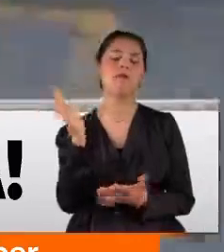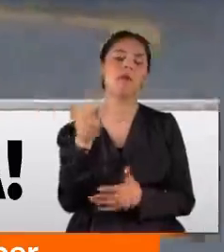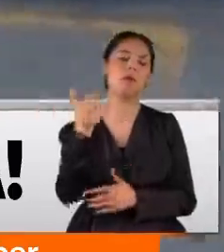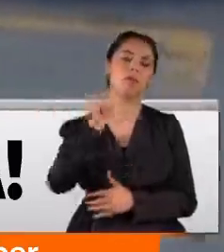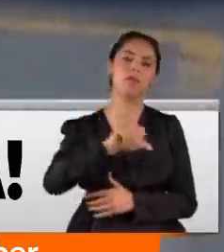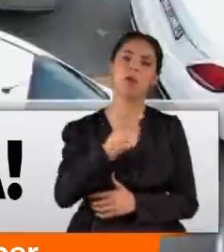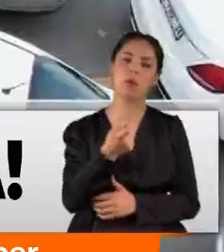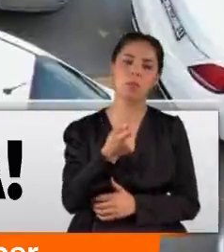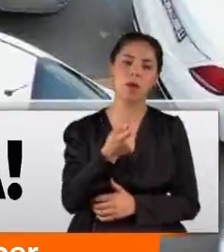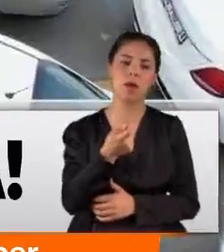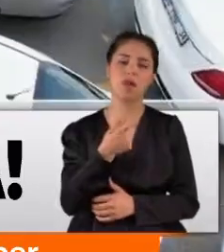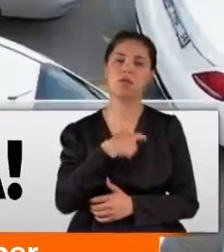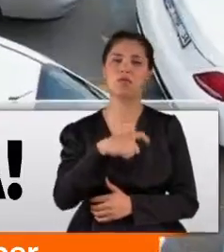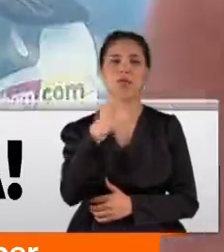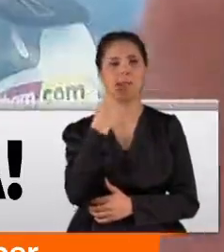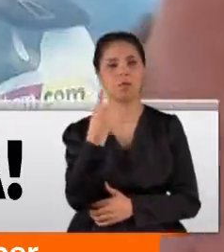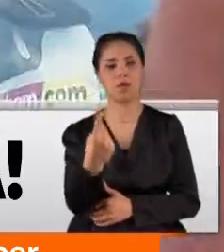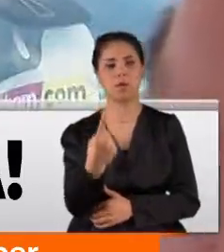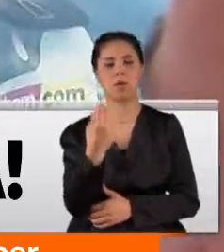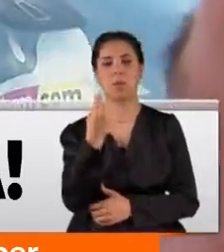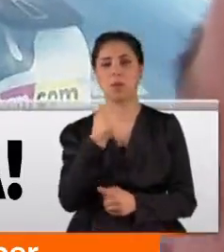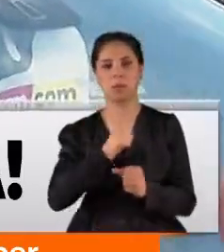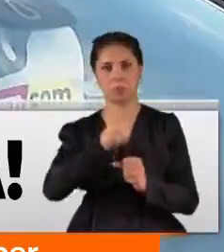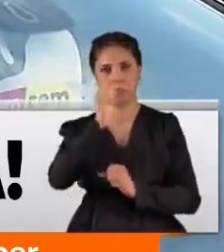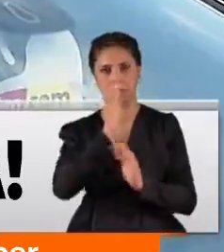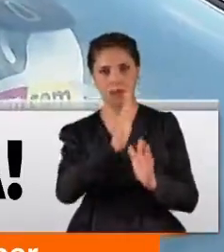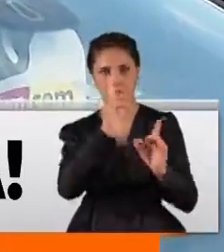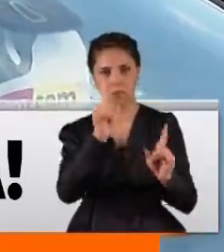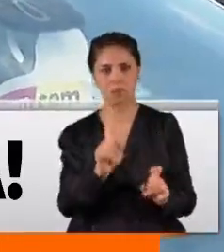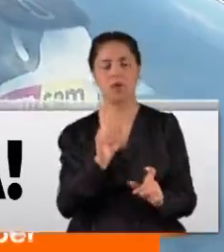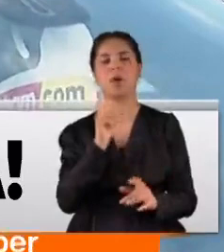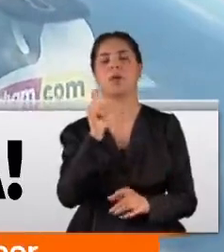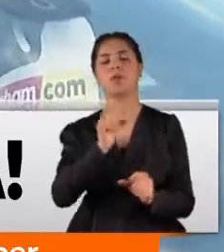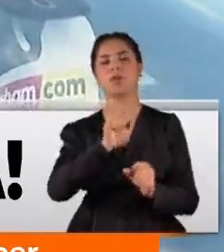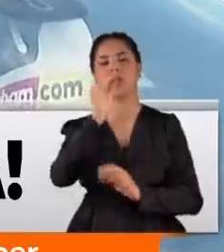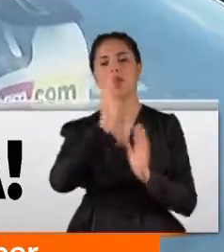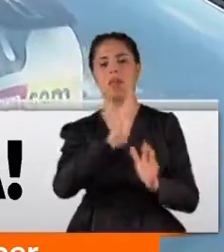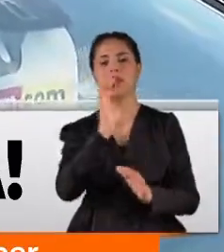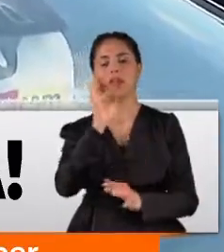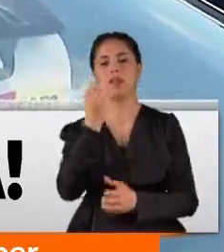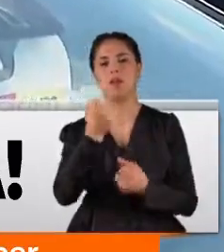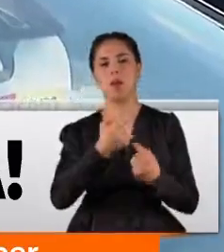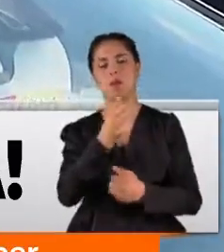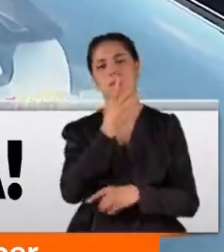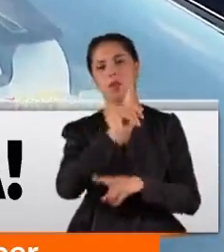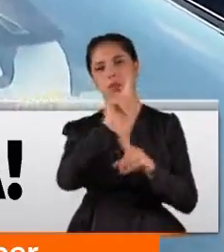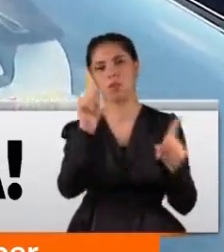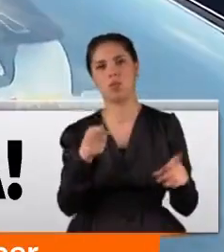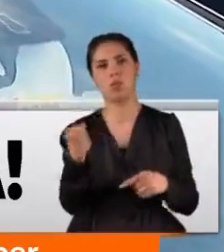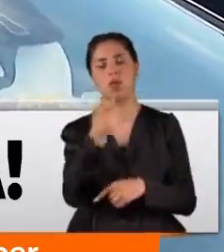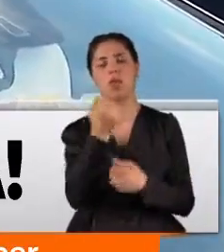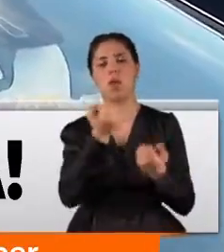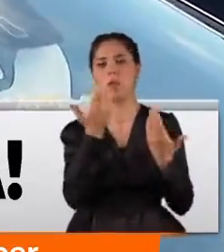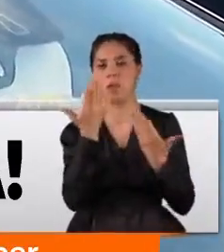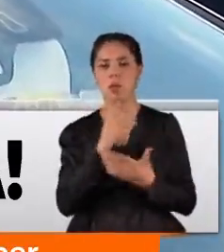düşecek? İşte cevaplar. Fiyatlar yükselmeye devam edecek mi? Edecek, çünkü sıfırda da biliyorsunuz bayilerde de bir hareketlilik yok.